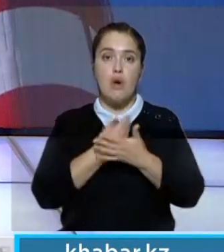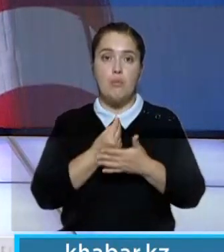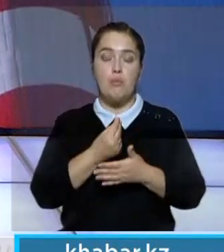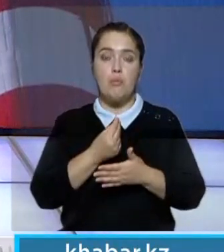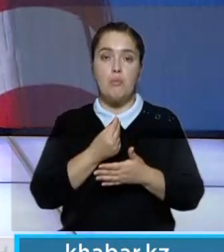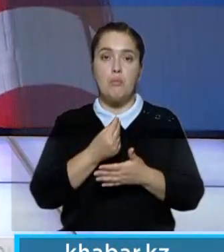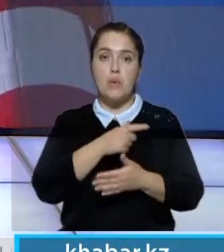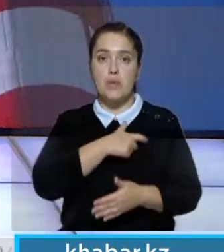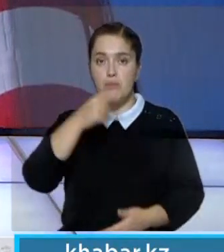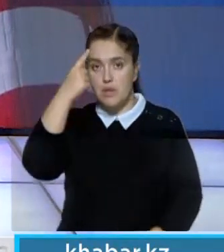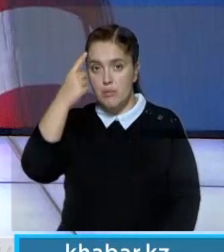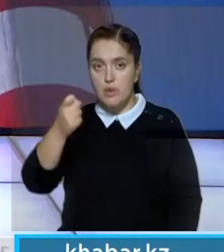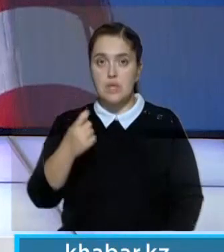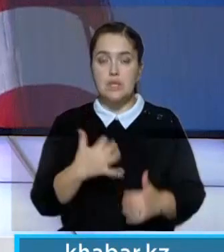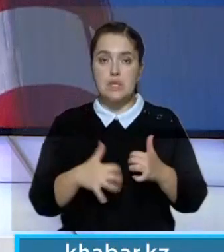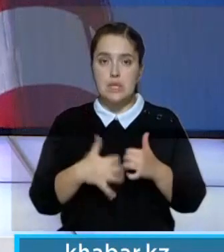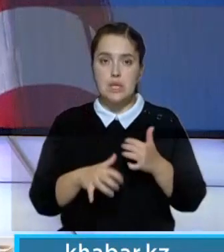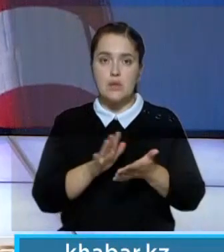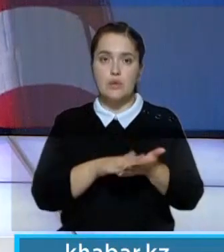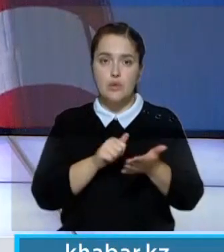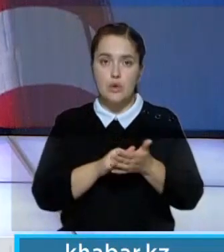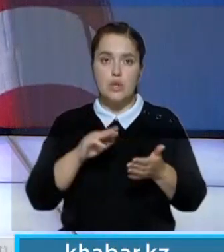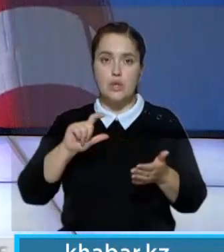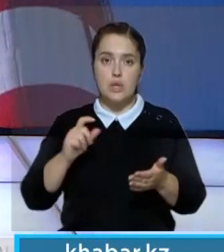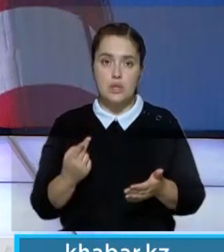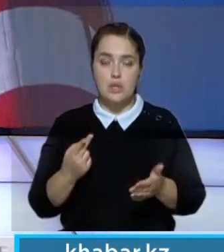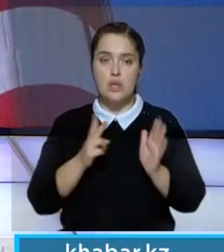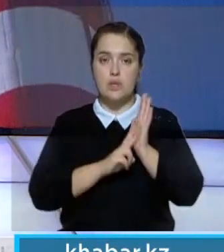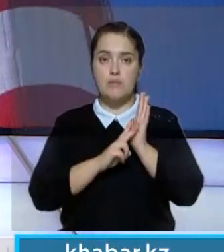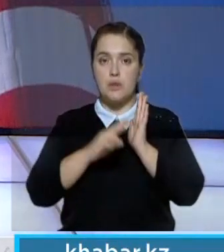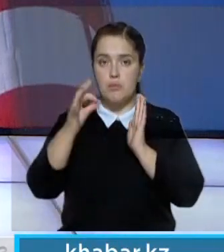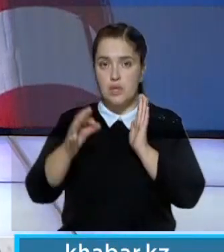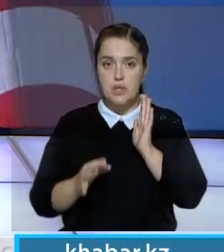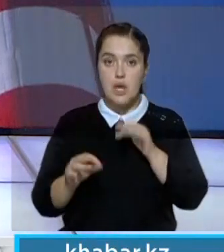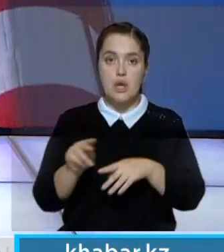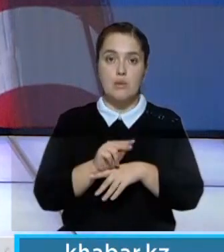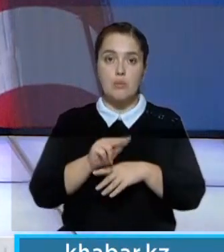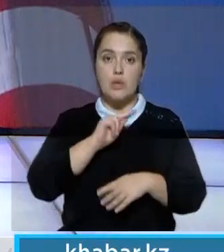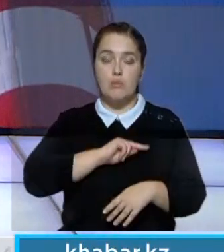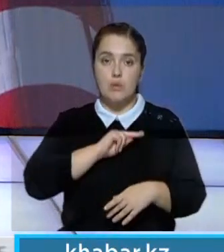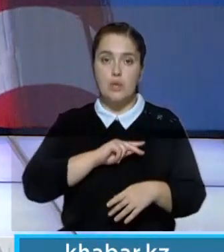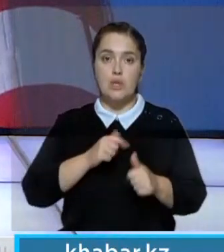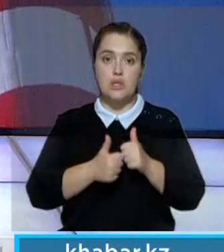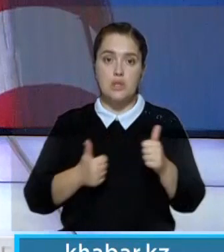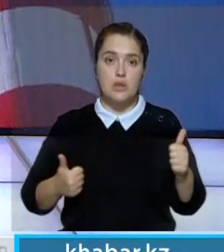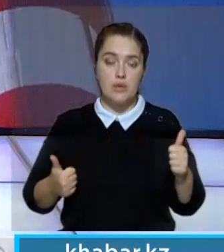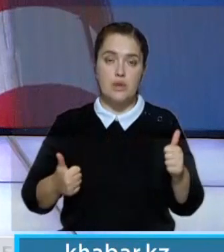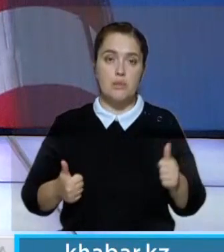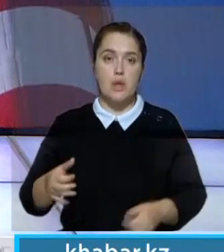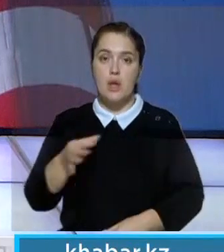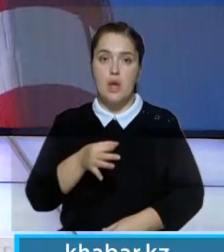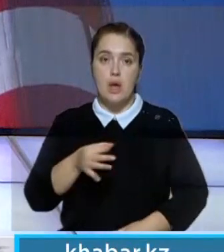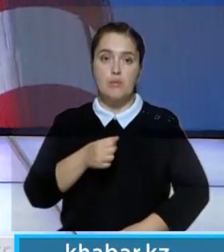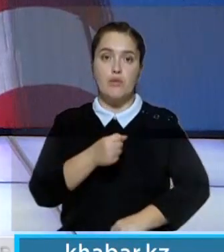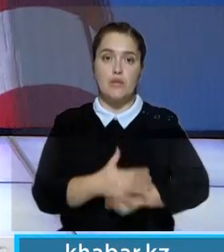своем депзапросе они отметили, что средний износ котла агрегатов на ТЭЦ превышает 70%. Ремонтные работы идут с отставанием.